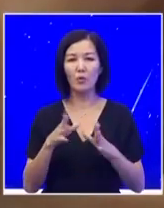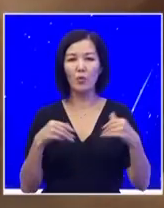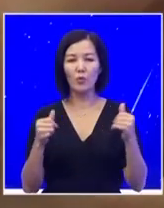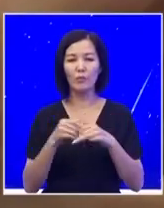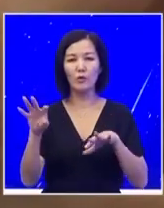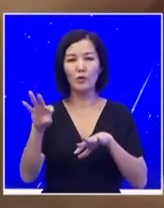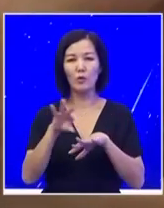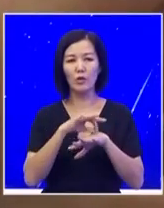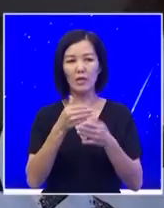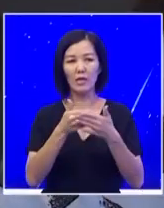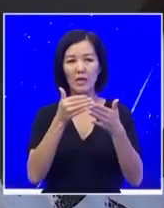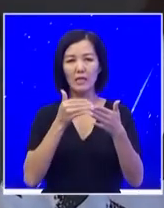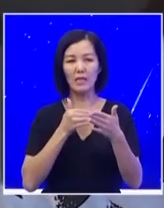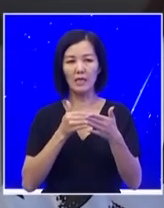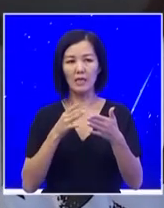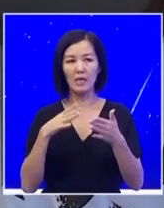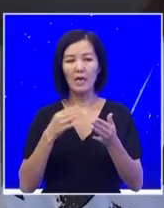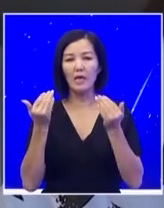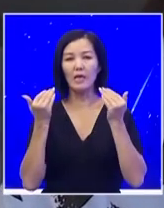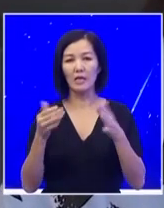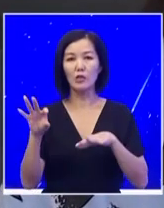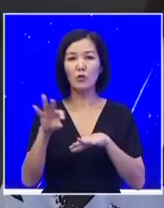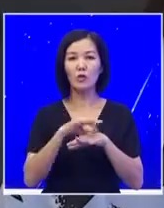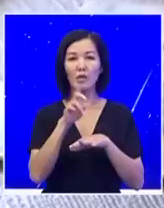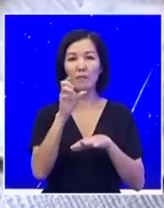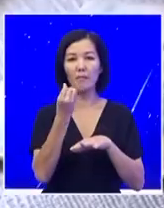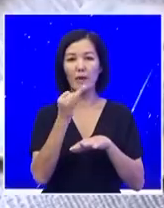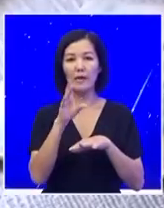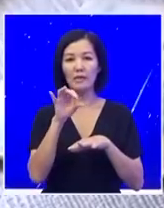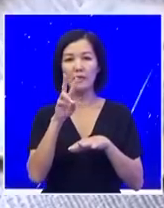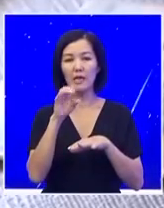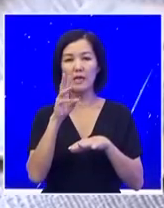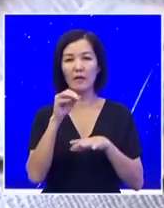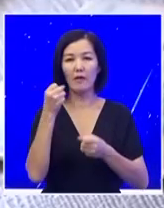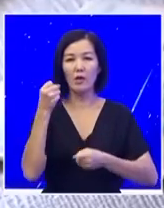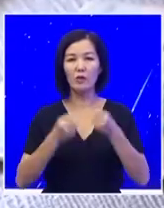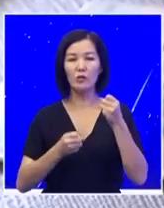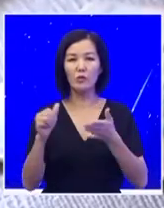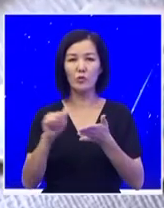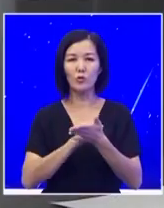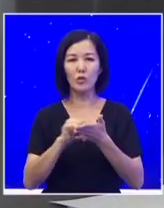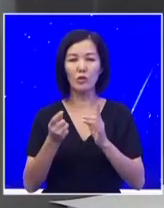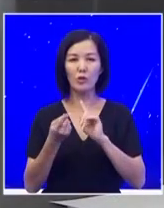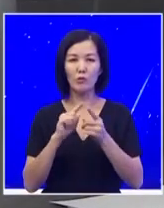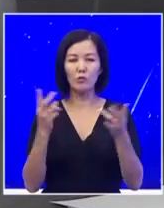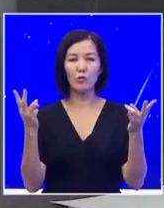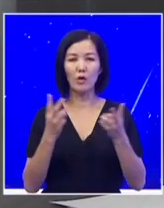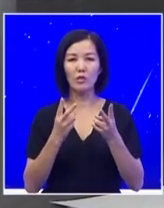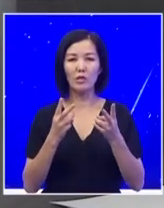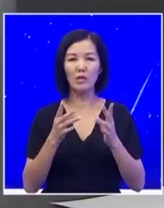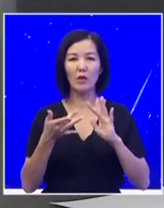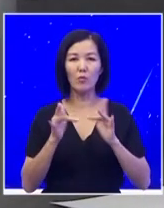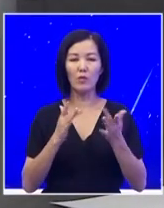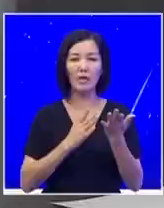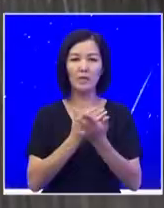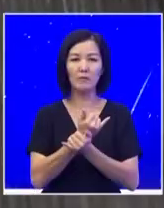құрып жаратанғанға дейінгі тегі, тұрмыс құрғасын Байсейітова болды. Енді жүргізуші куәлігін ауыстыруы қажет, сондықтан онлайн